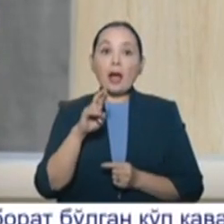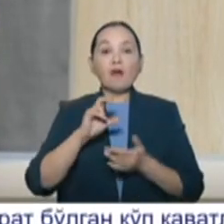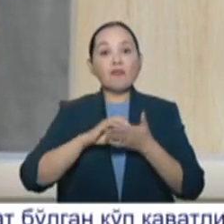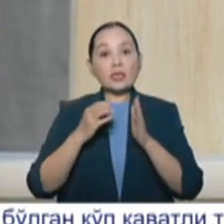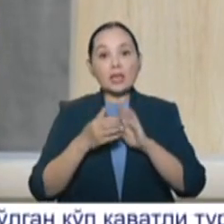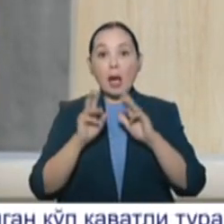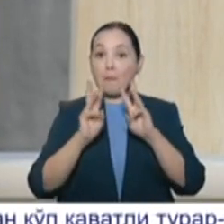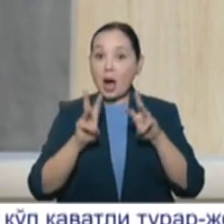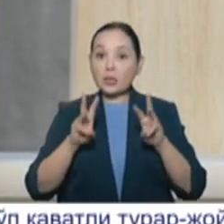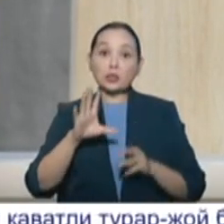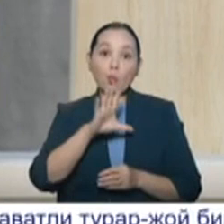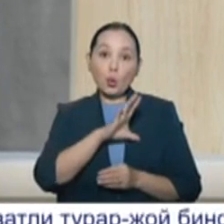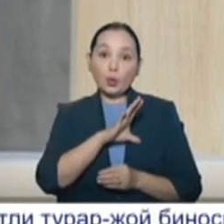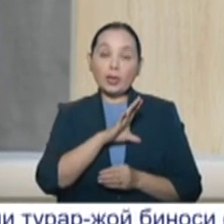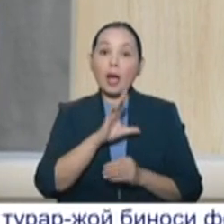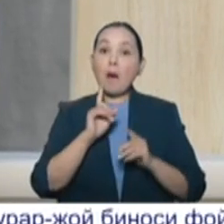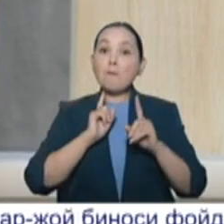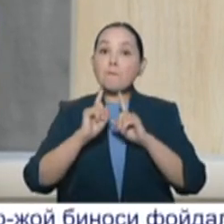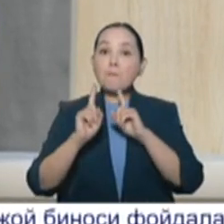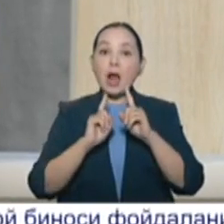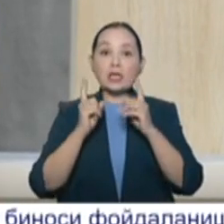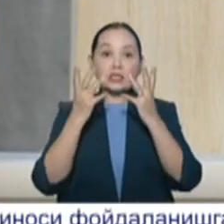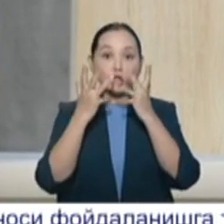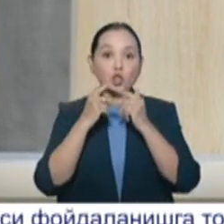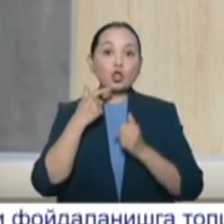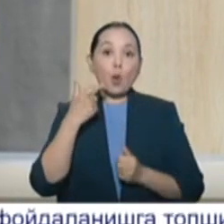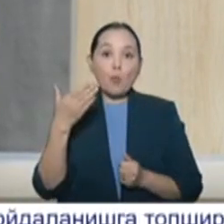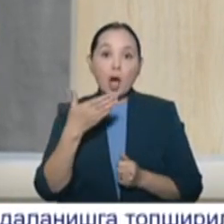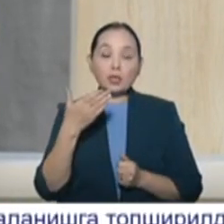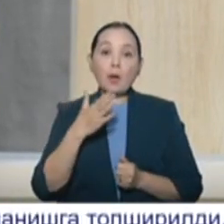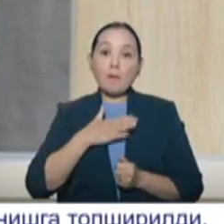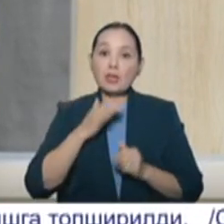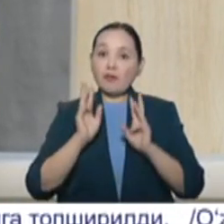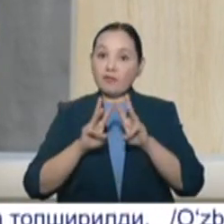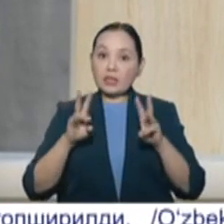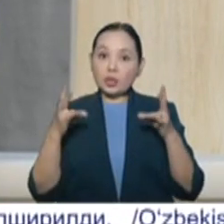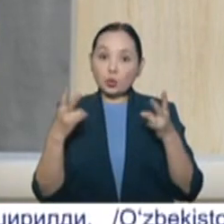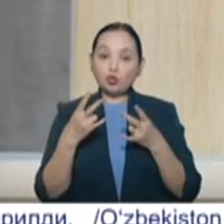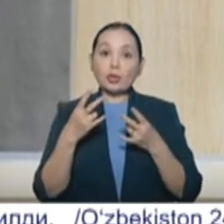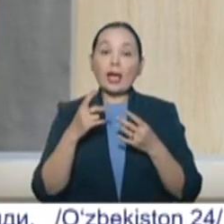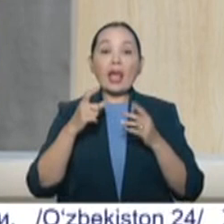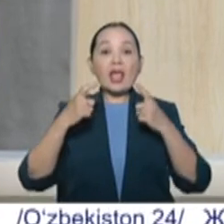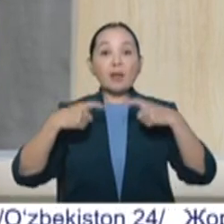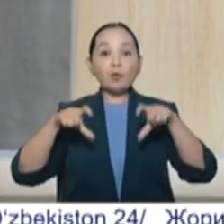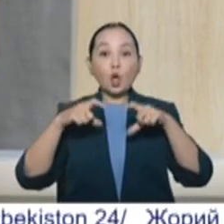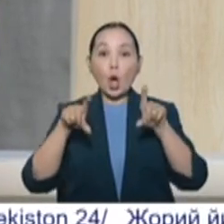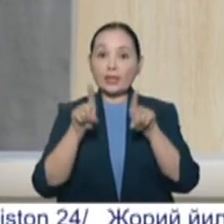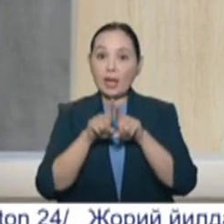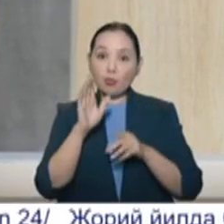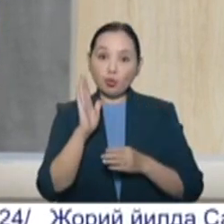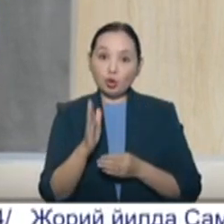Vazirlar Mahkamasida bo'lgan majlis hisobotimiz bizni vazirlik uchun, bizlar uchun bir imtihonday bo'ldi.